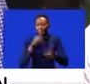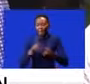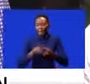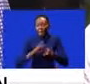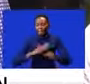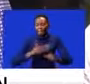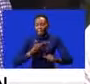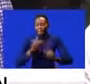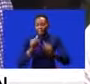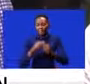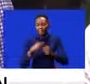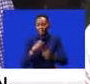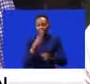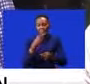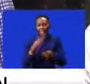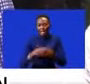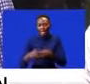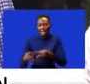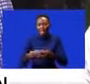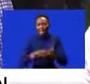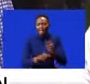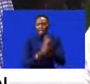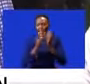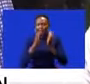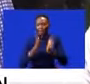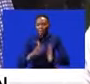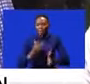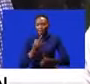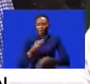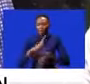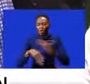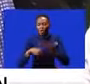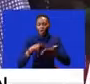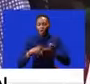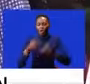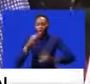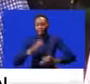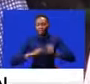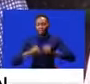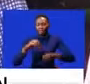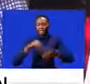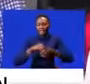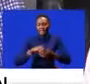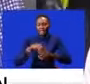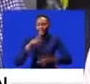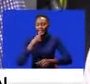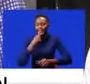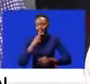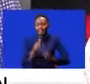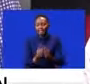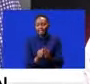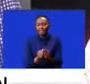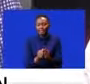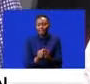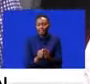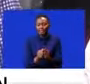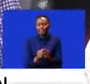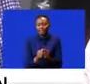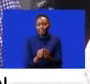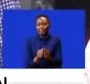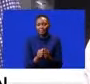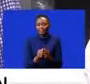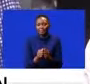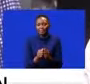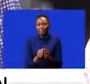nyinge, wan kaka stakeholders ma support all co-curricular activities in Nyanza. We support drama as Kupet Masiaya,